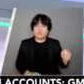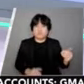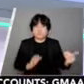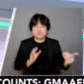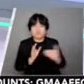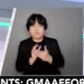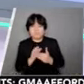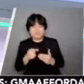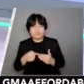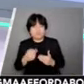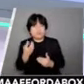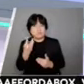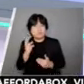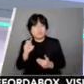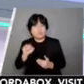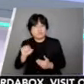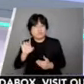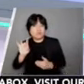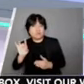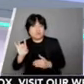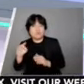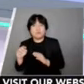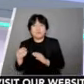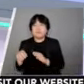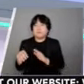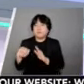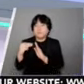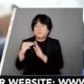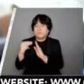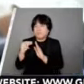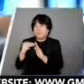ng shabu na nasabat noong 2018.